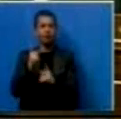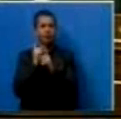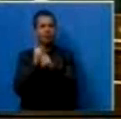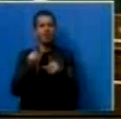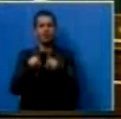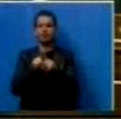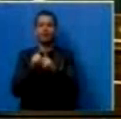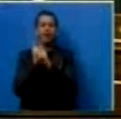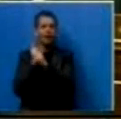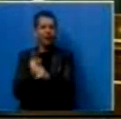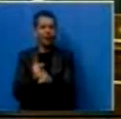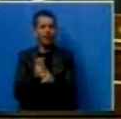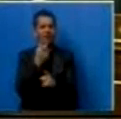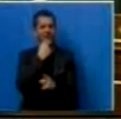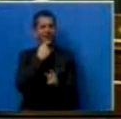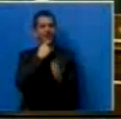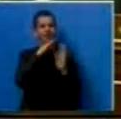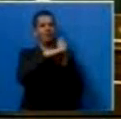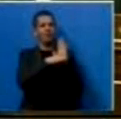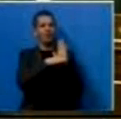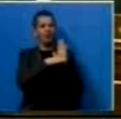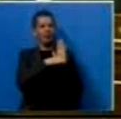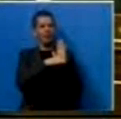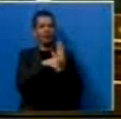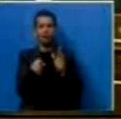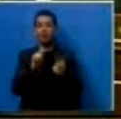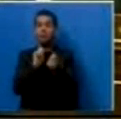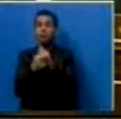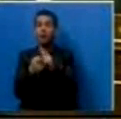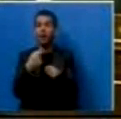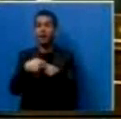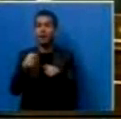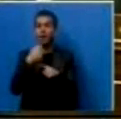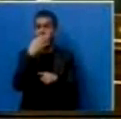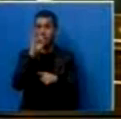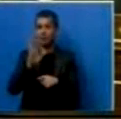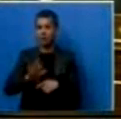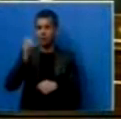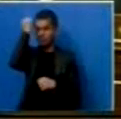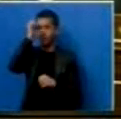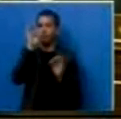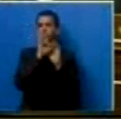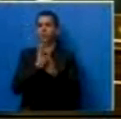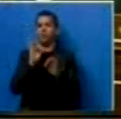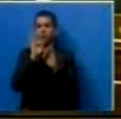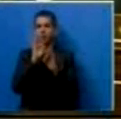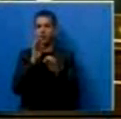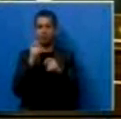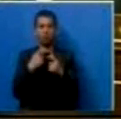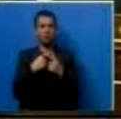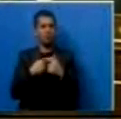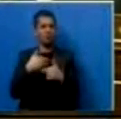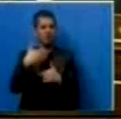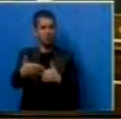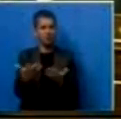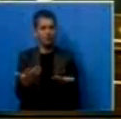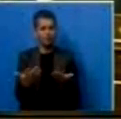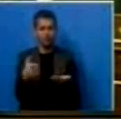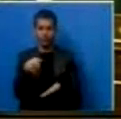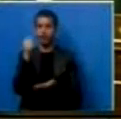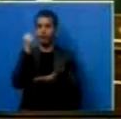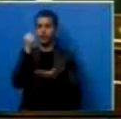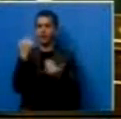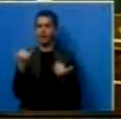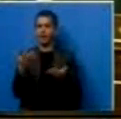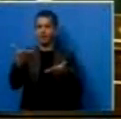qeverisë të vjetër, dhe nuk mund të flasim se do të ketë ndonjë përmirësim ku me di çfarë në Kosovë vitin e ardhshëm apo viti që të vjen me buxhetin